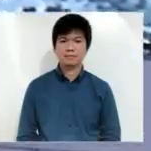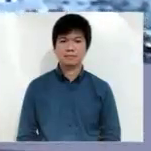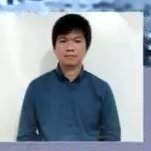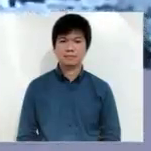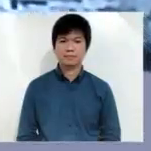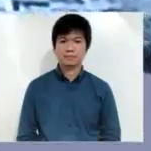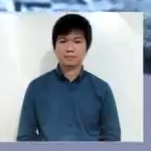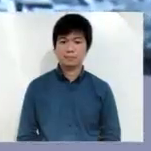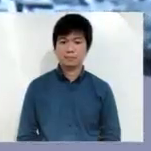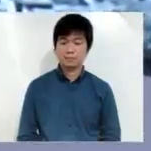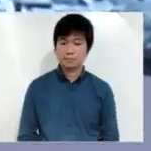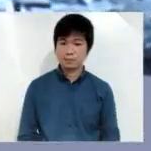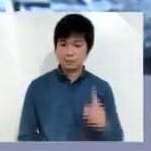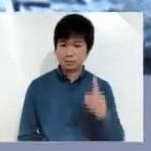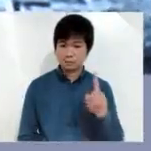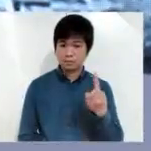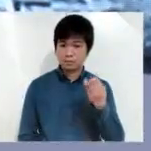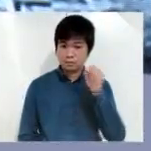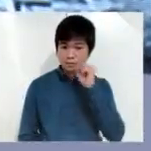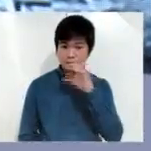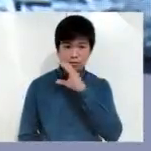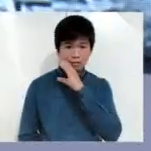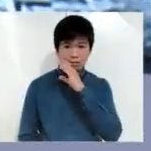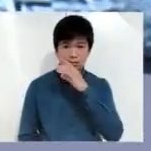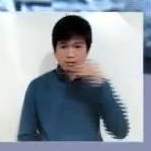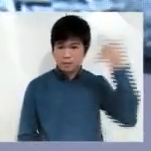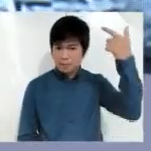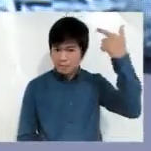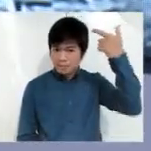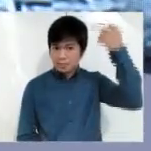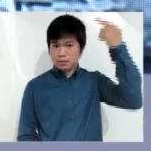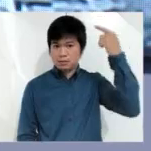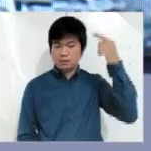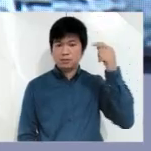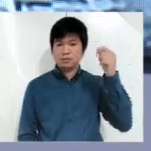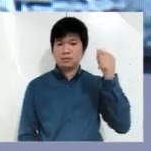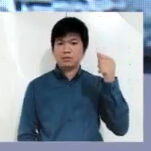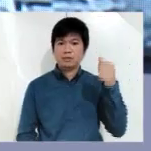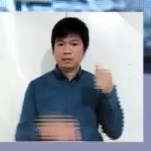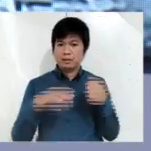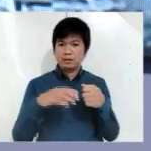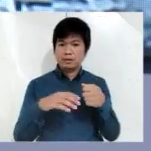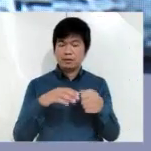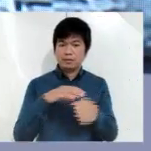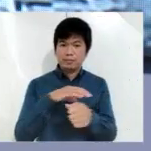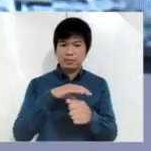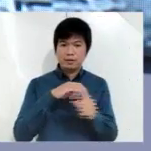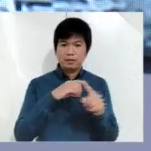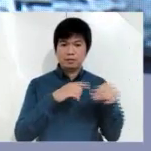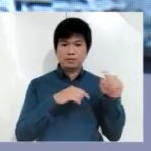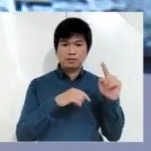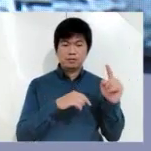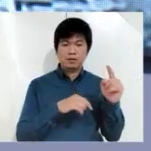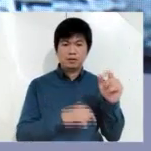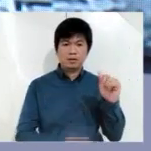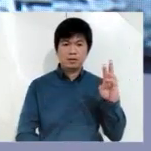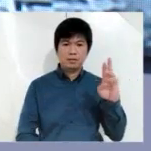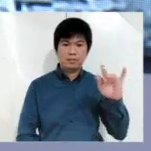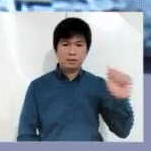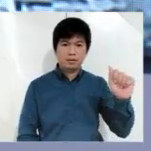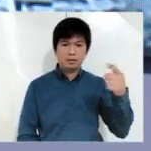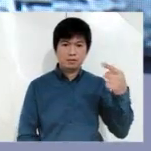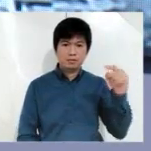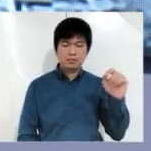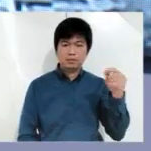Isang senior citizen ang binaril sa ulo sa Bukay Abra. Kagagaling lang ng biktima sa victory party ng nanalong kandidato sa